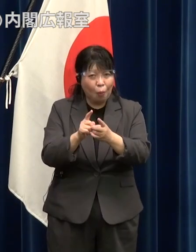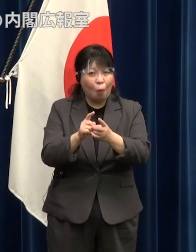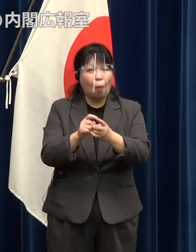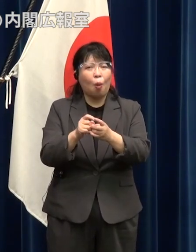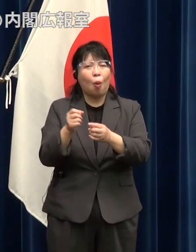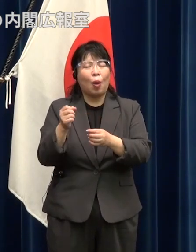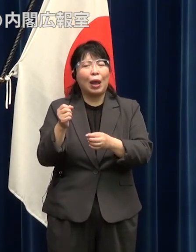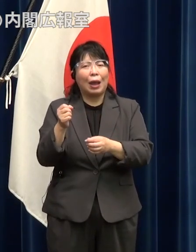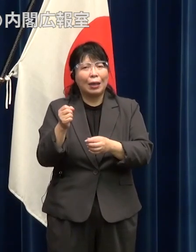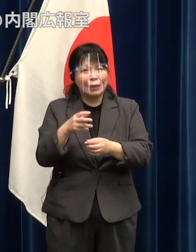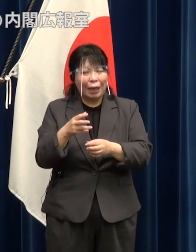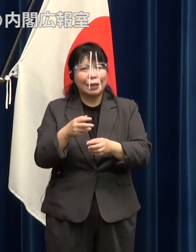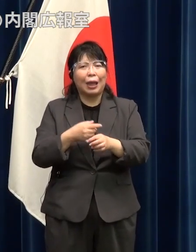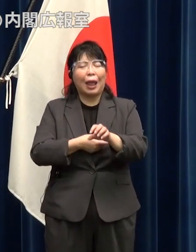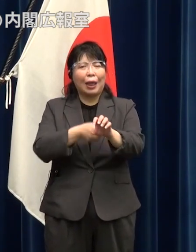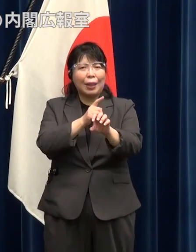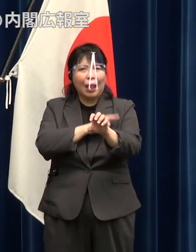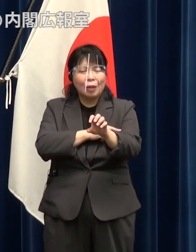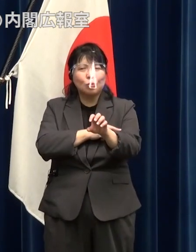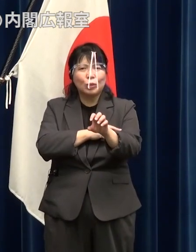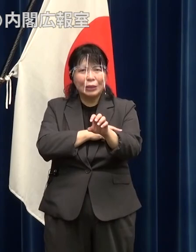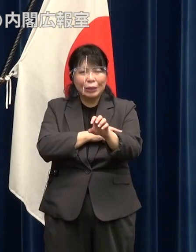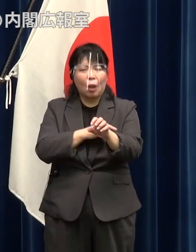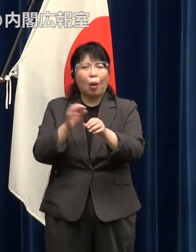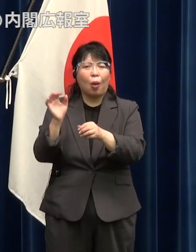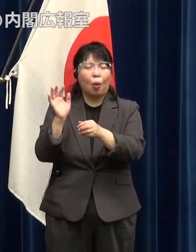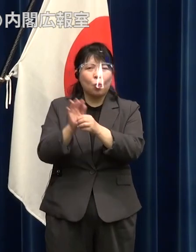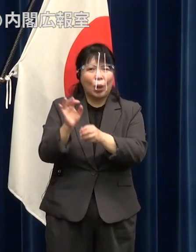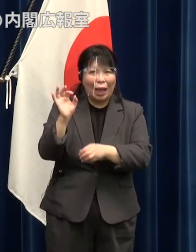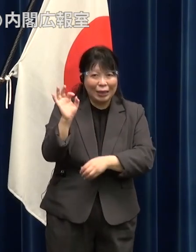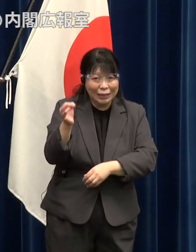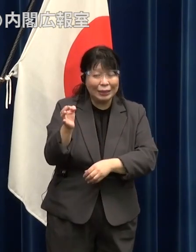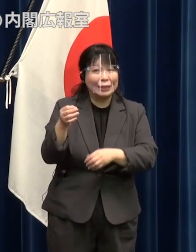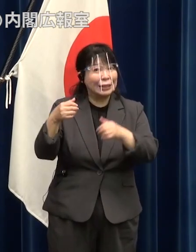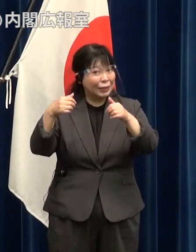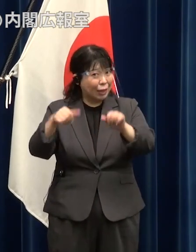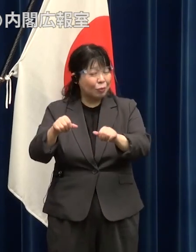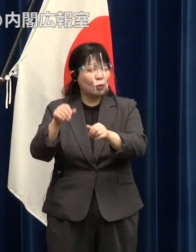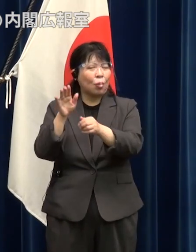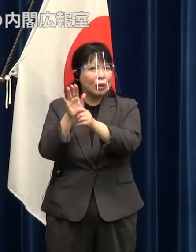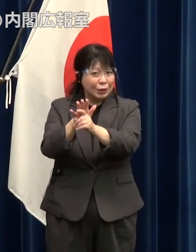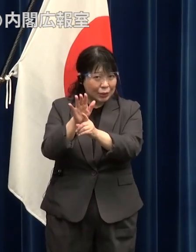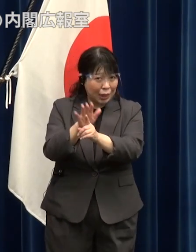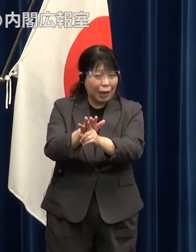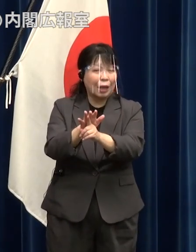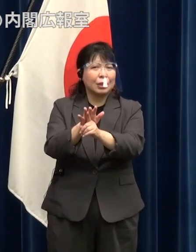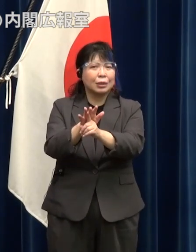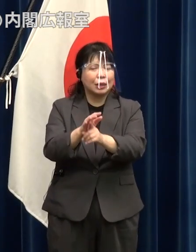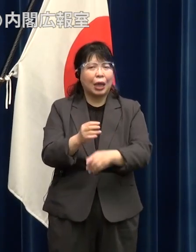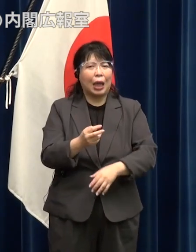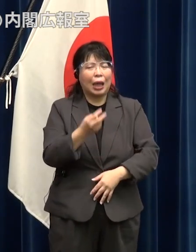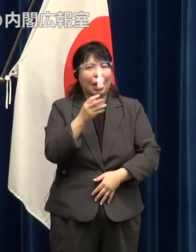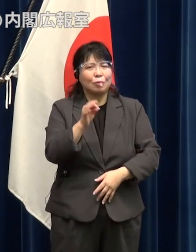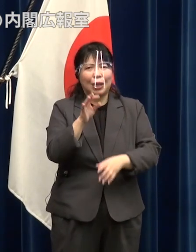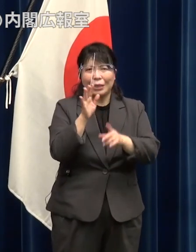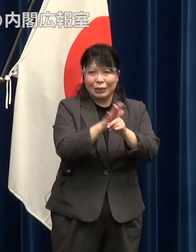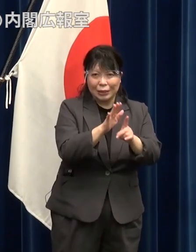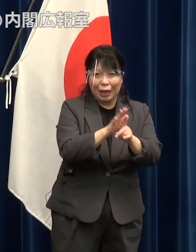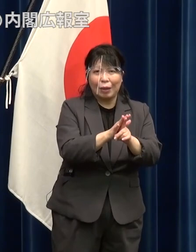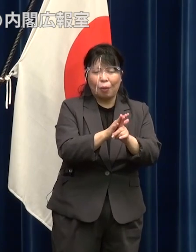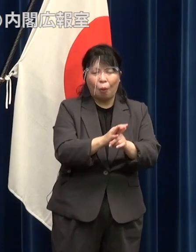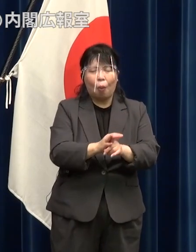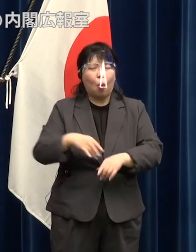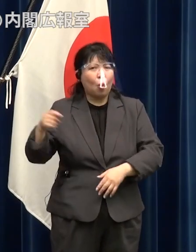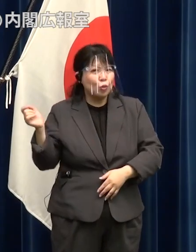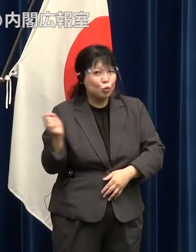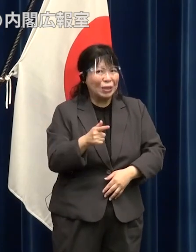の電気料金支援や同レベルのガス料金支援をスピーディーに実施をいた